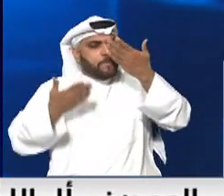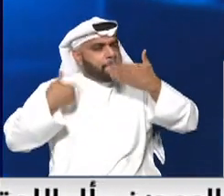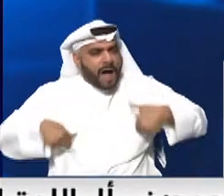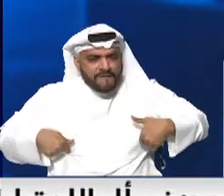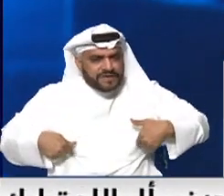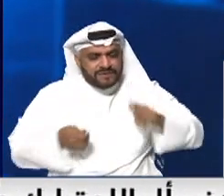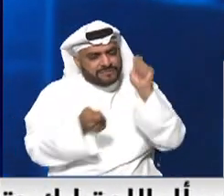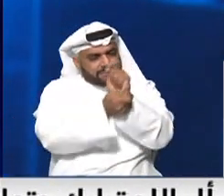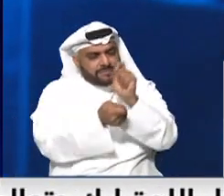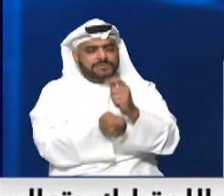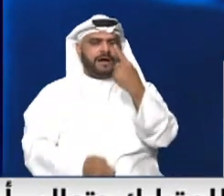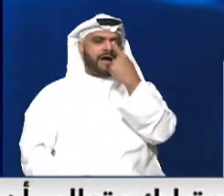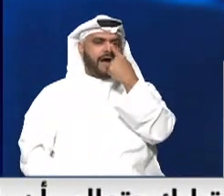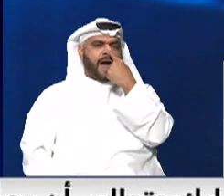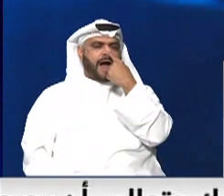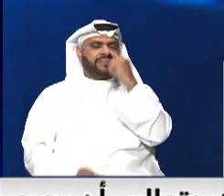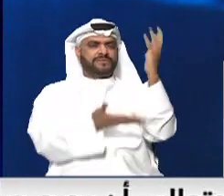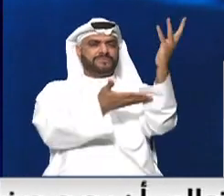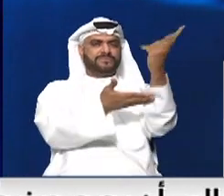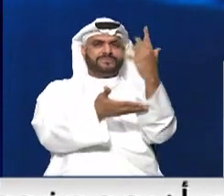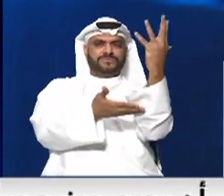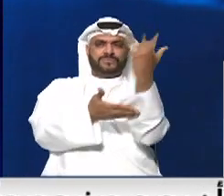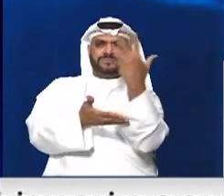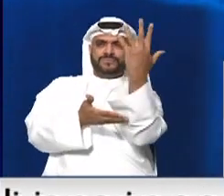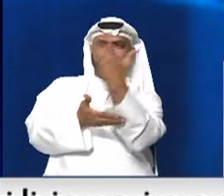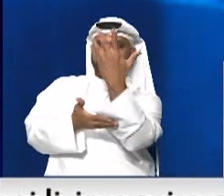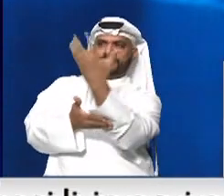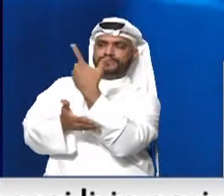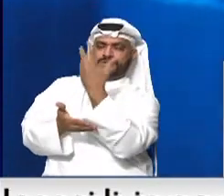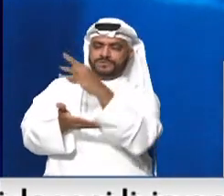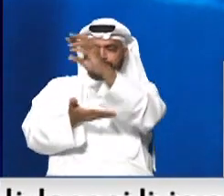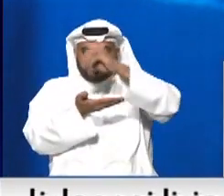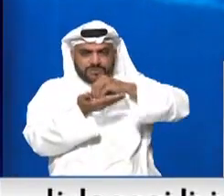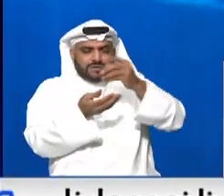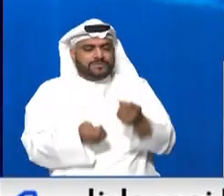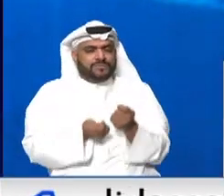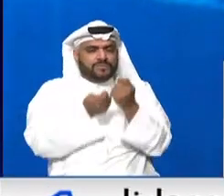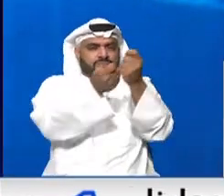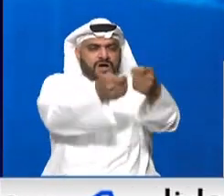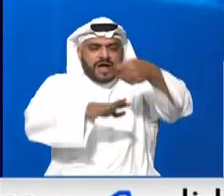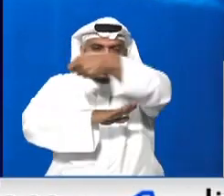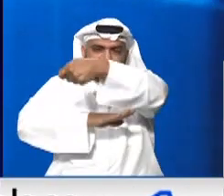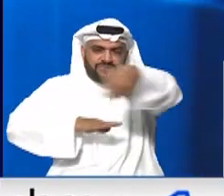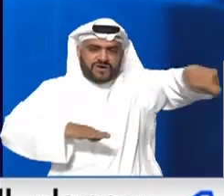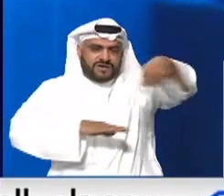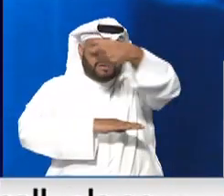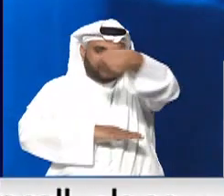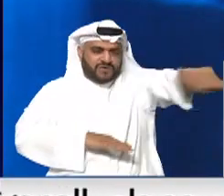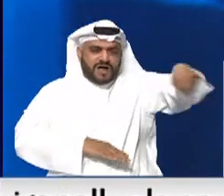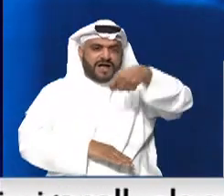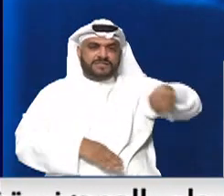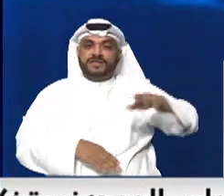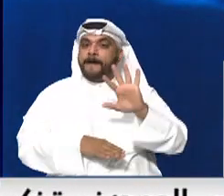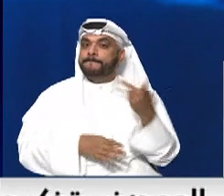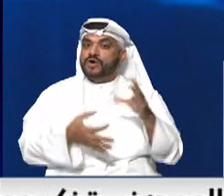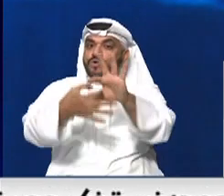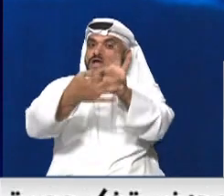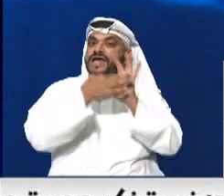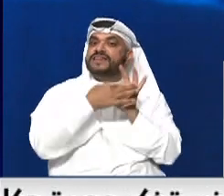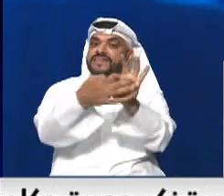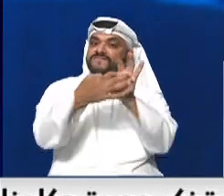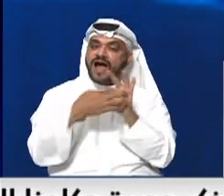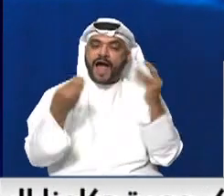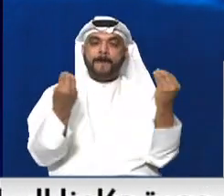فزعتكم فرحة لهم، والتي تهدف من خلالها الوزارة في مساعدة الغارمين في سداد